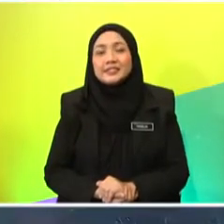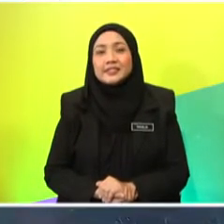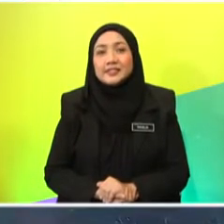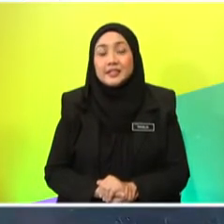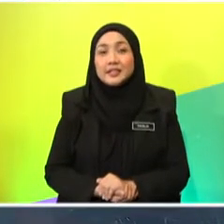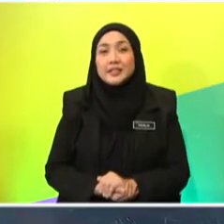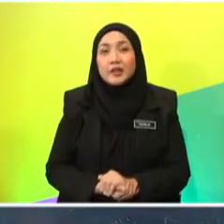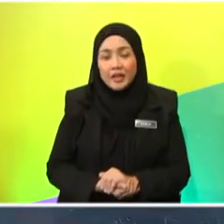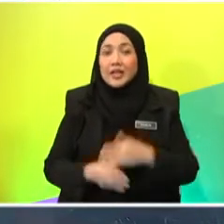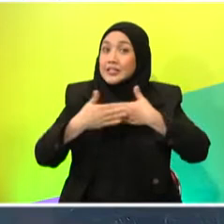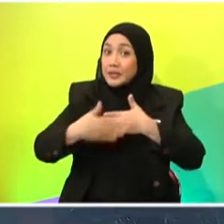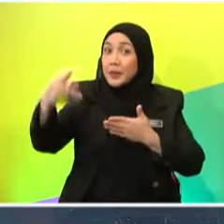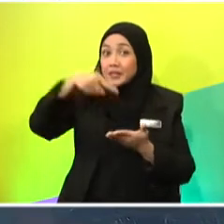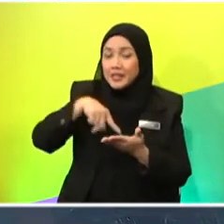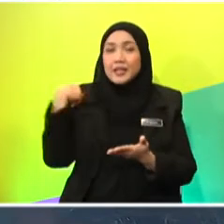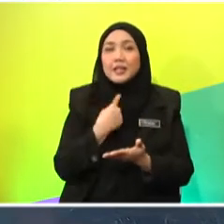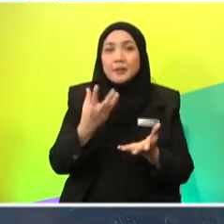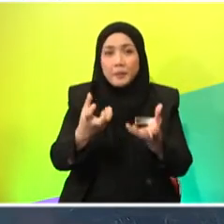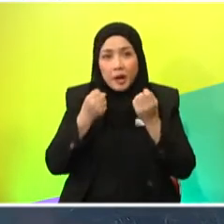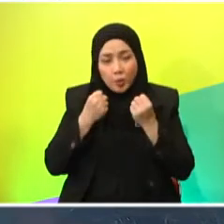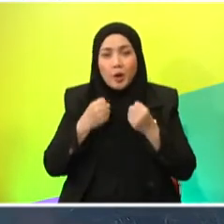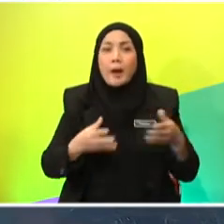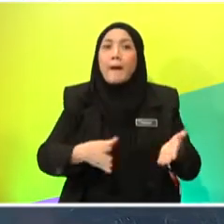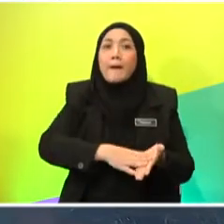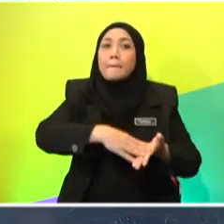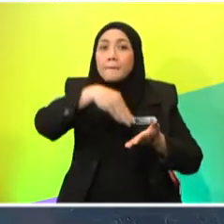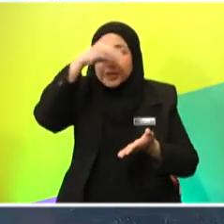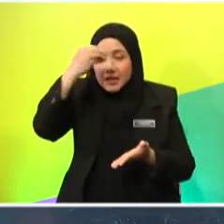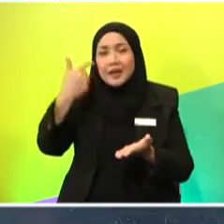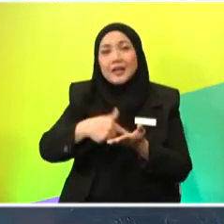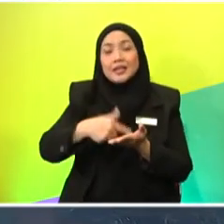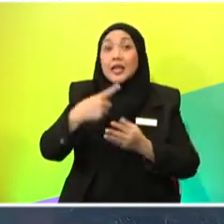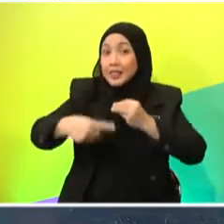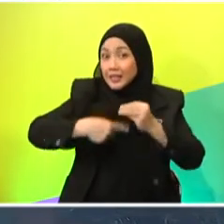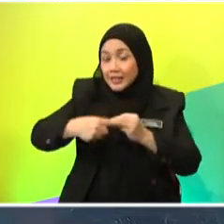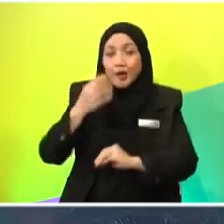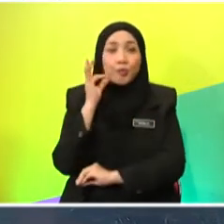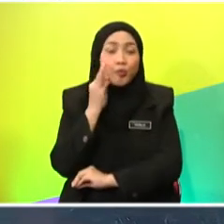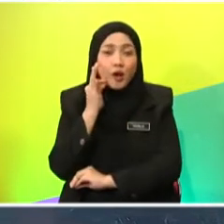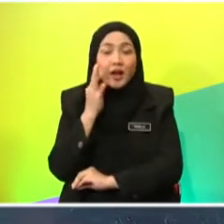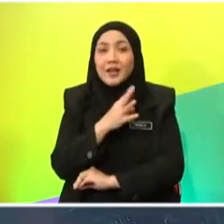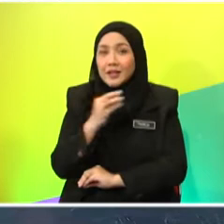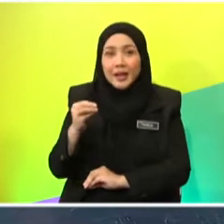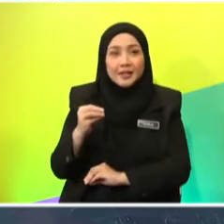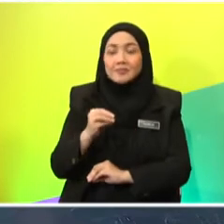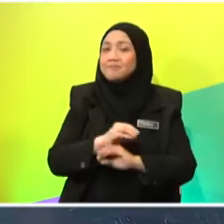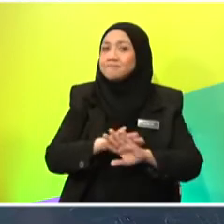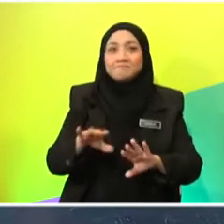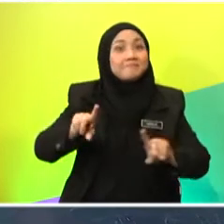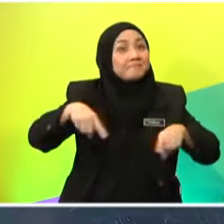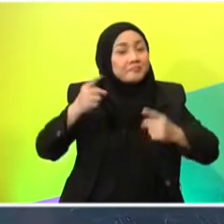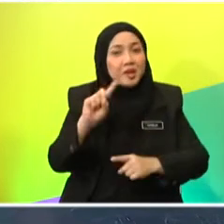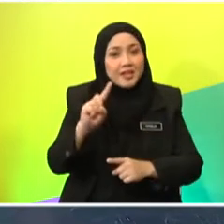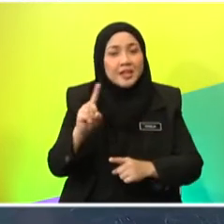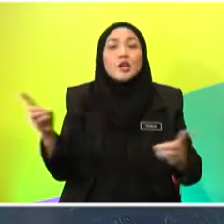Nikita belajar lagi berkaitan dengan buah-buahan kita Syahrini Tapi murid-murid jangan kemana-mana kembali selepas ini bersama dengan